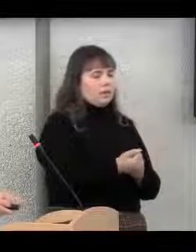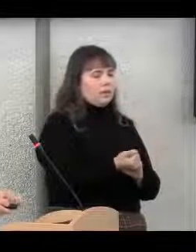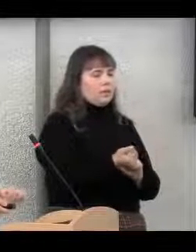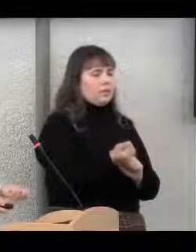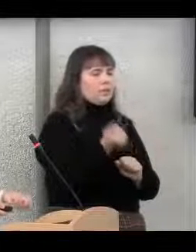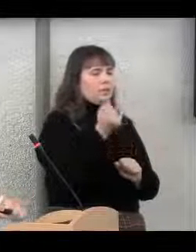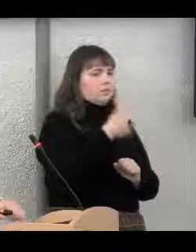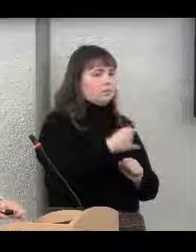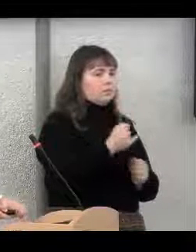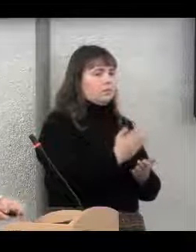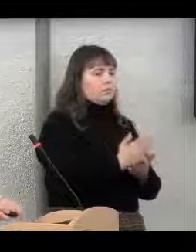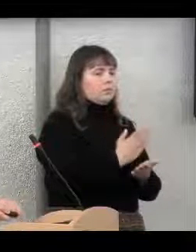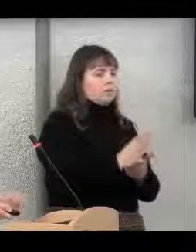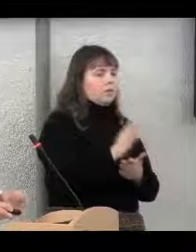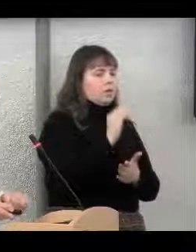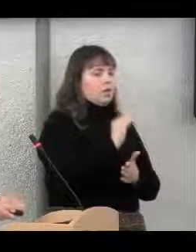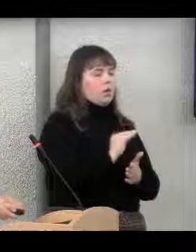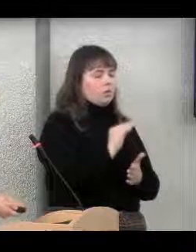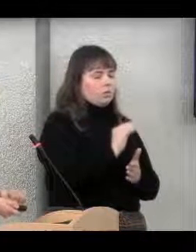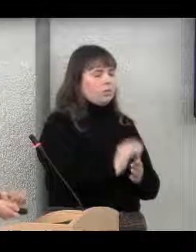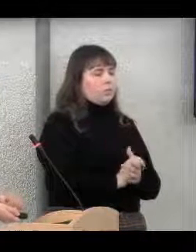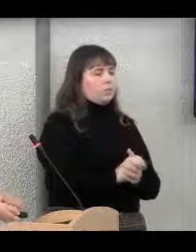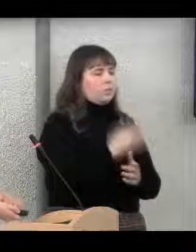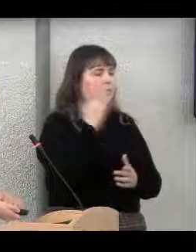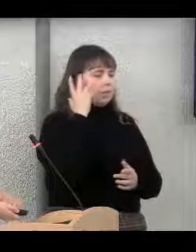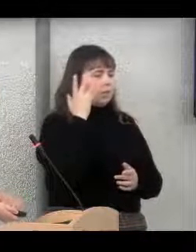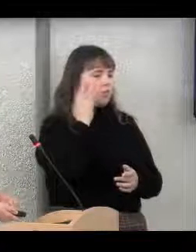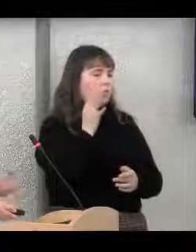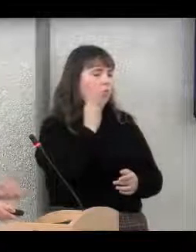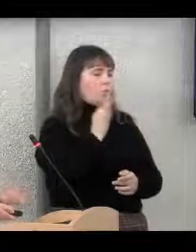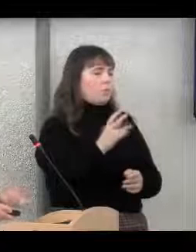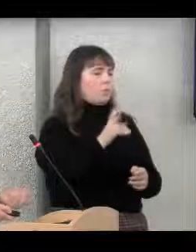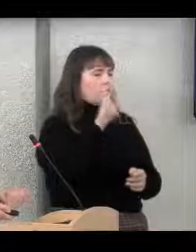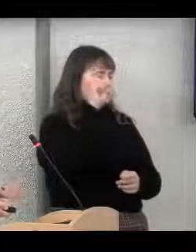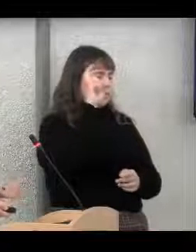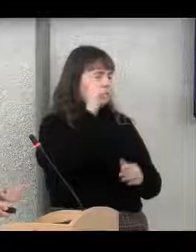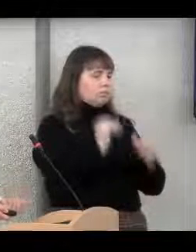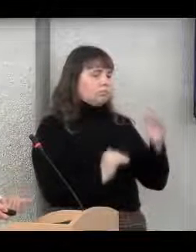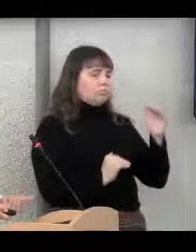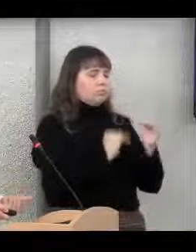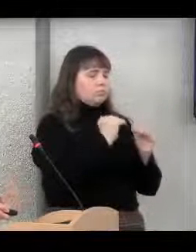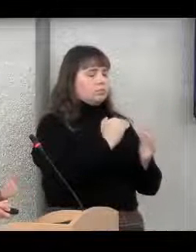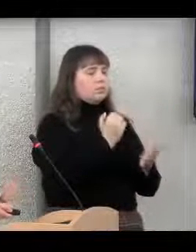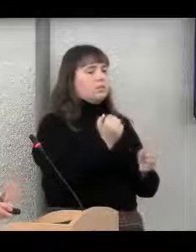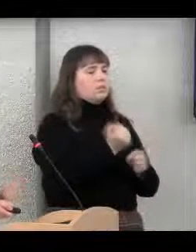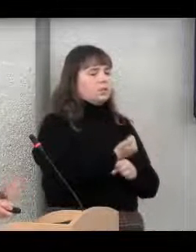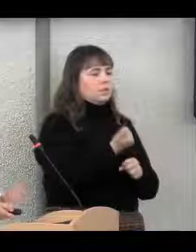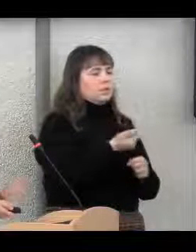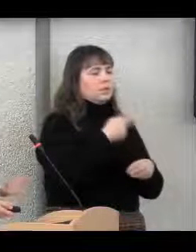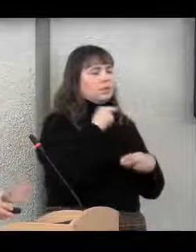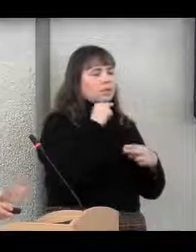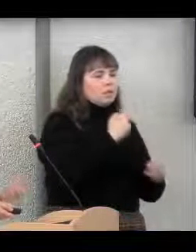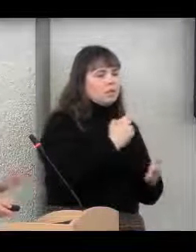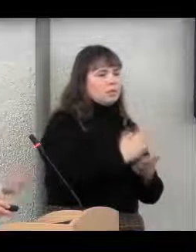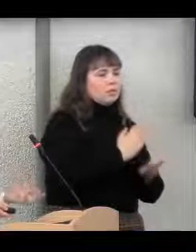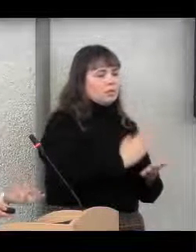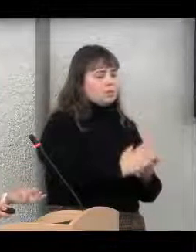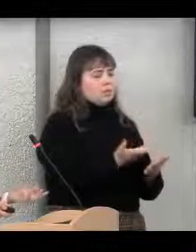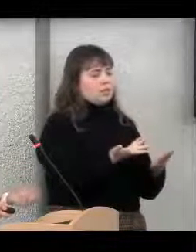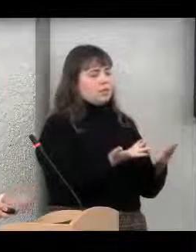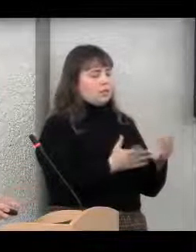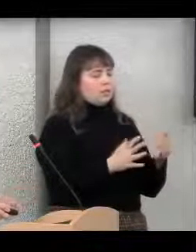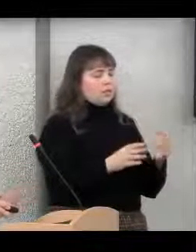sertifikavimui Europoje. Kai galvojame apie nacionalinį lygmenį, vėlgi reikėtų atkreipti dėmesį, kad tvaresnės žemės tvarkymo ir